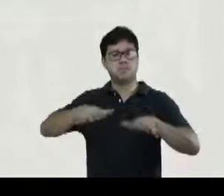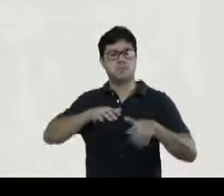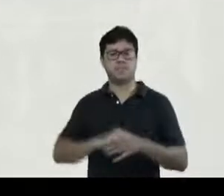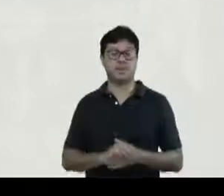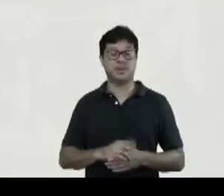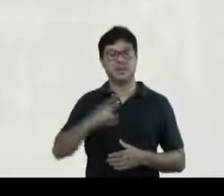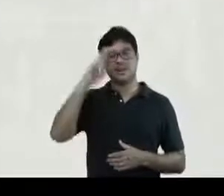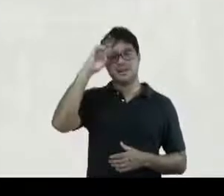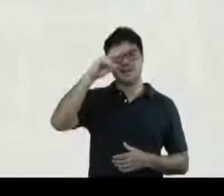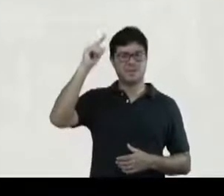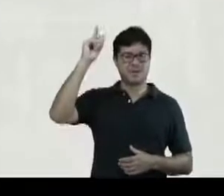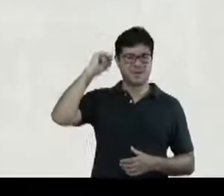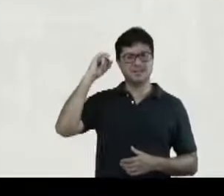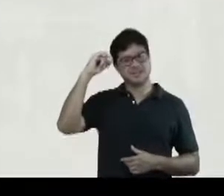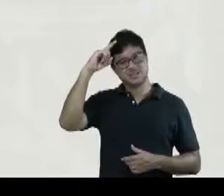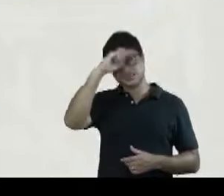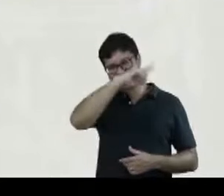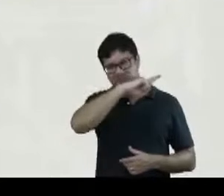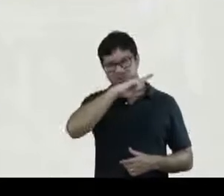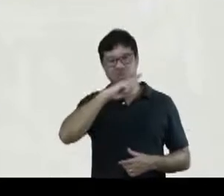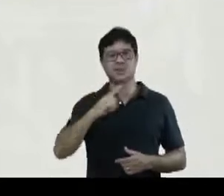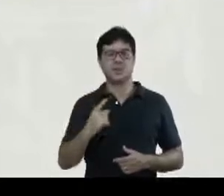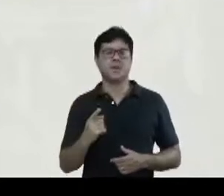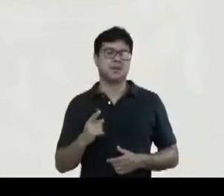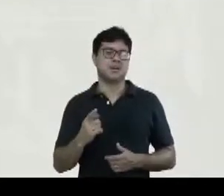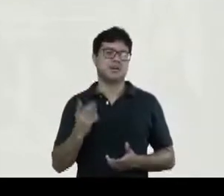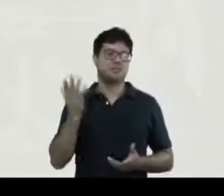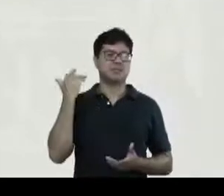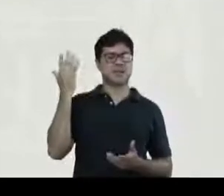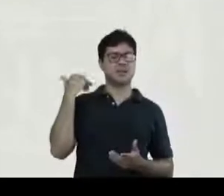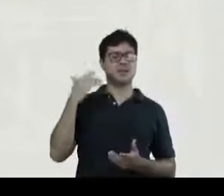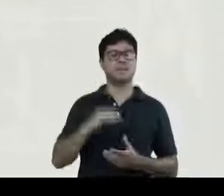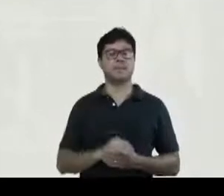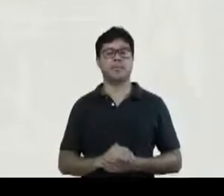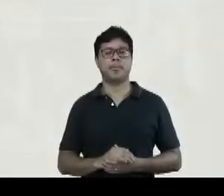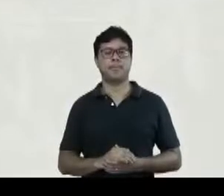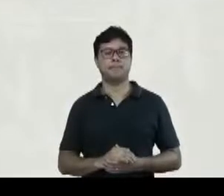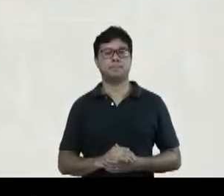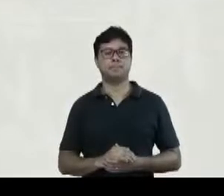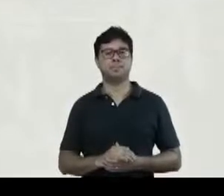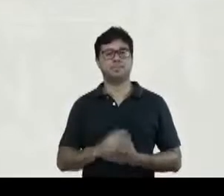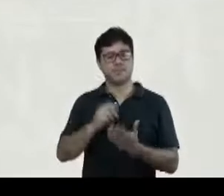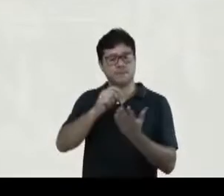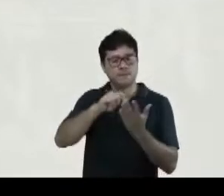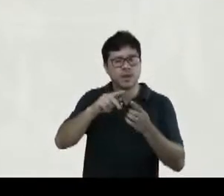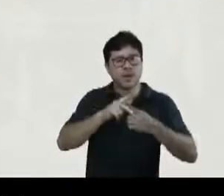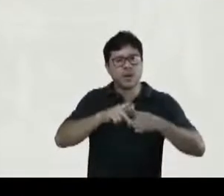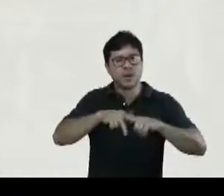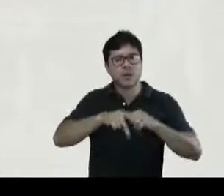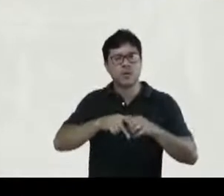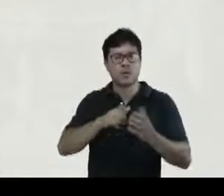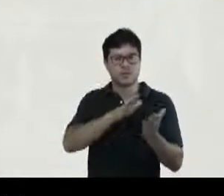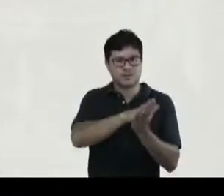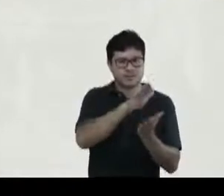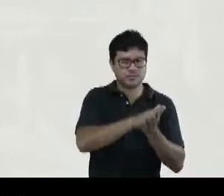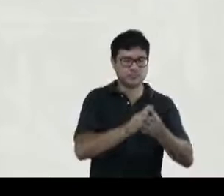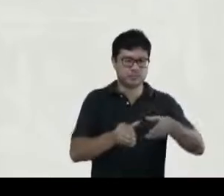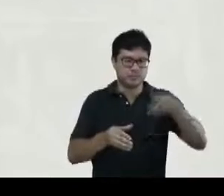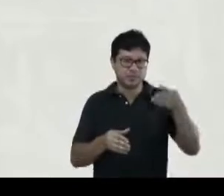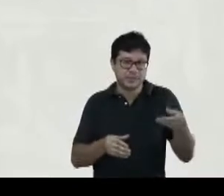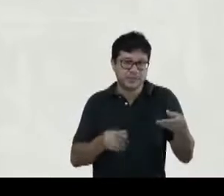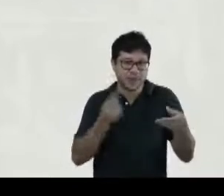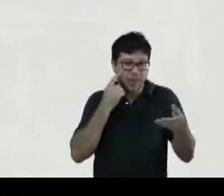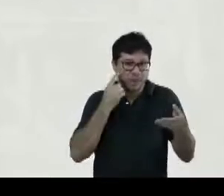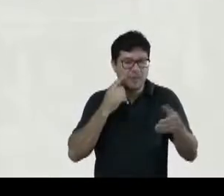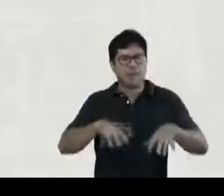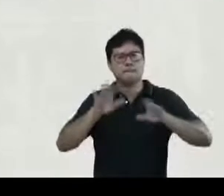in gedruckten Bänden oder auf fertig getippten Katalogkärtchen Korrekturen anzubringen? Wie aufwendig es war,